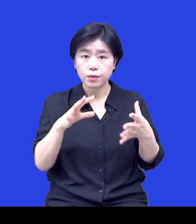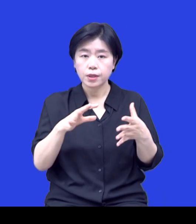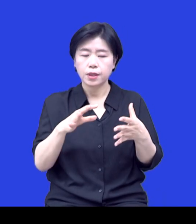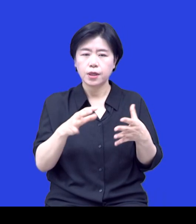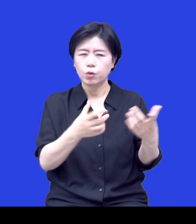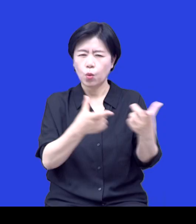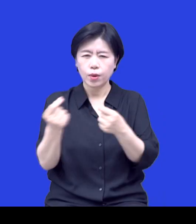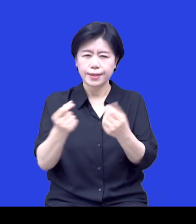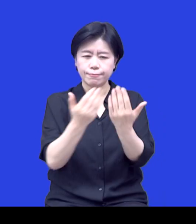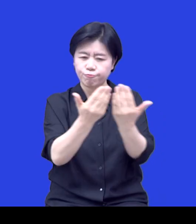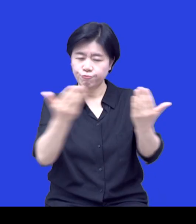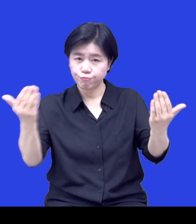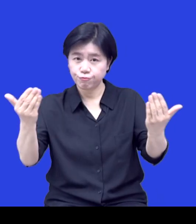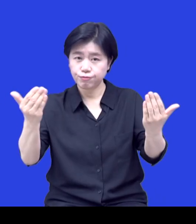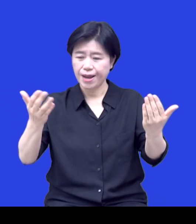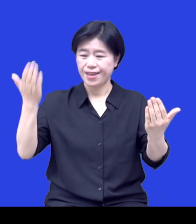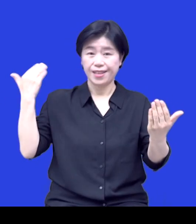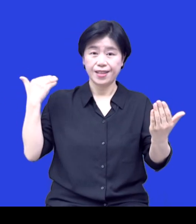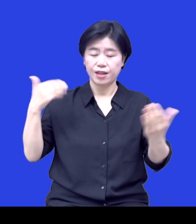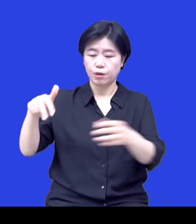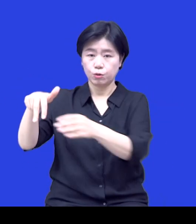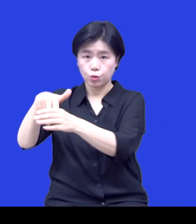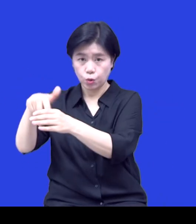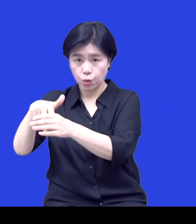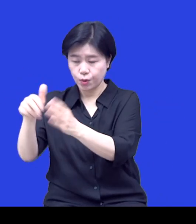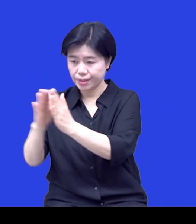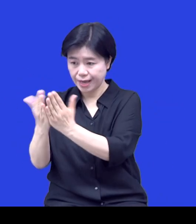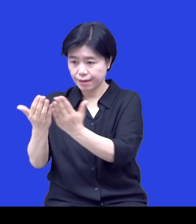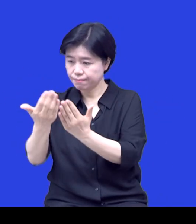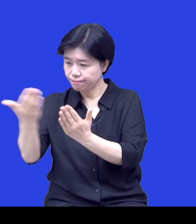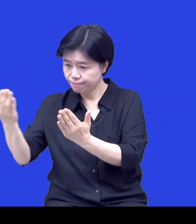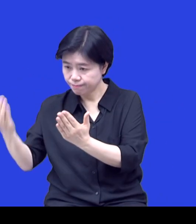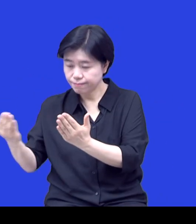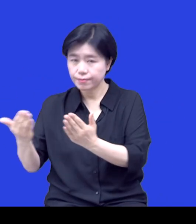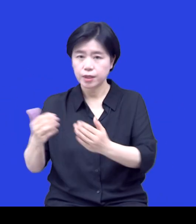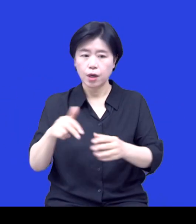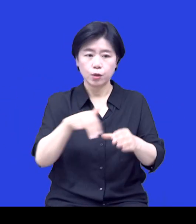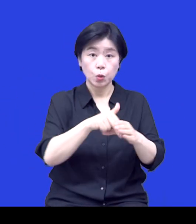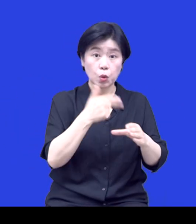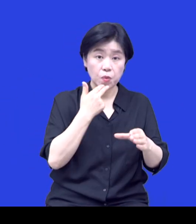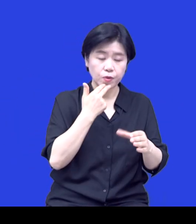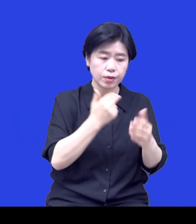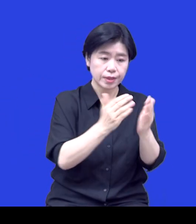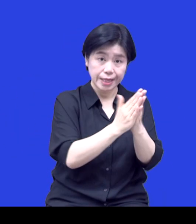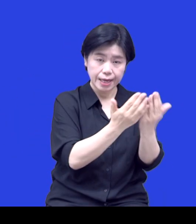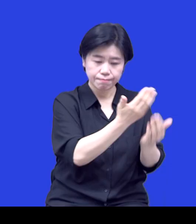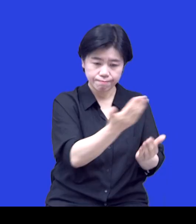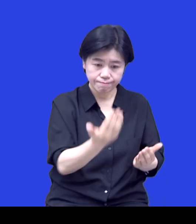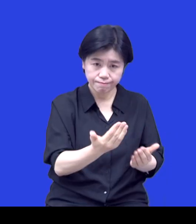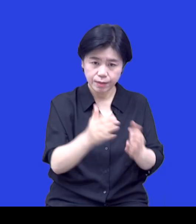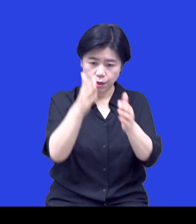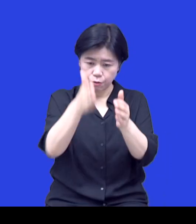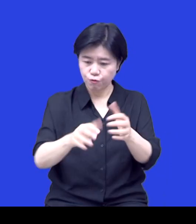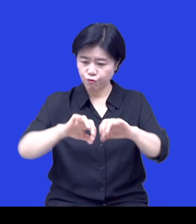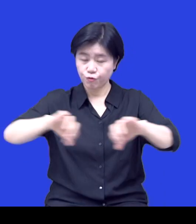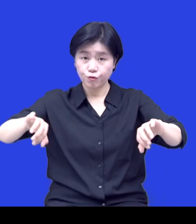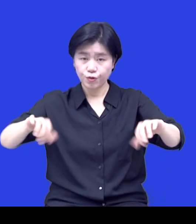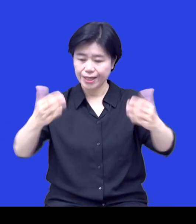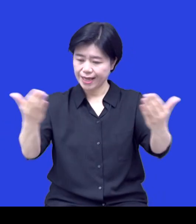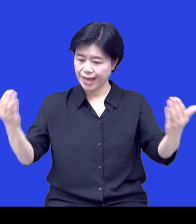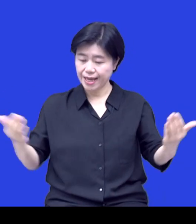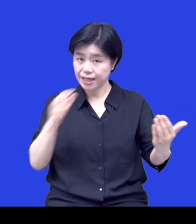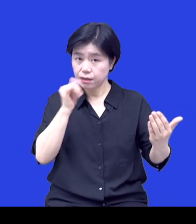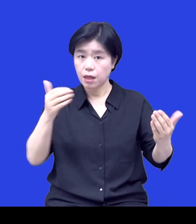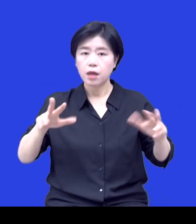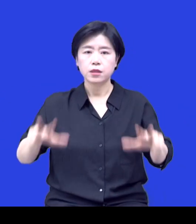6개월을 매주 연재하게 됐어요. 그래서 그러니까 그 모든 일들이 벌어졌을 때 제가 하나님께 감사했고